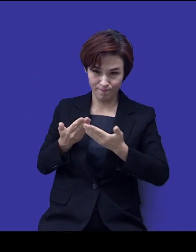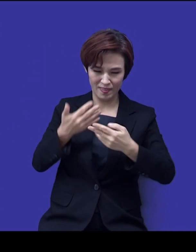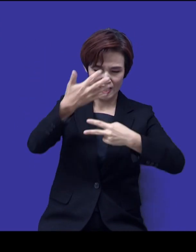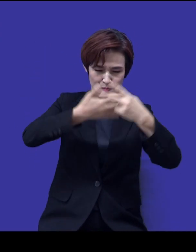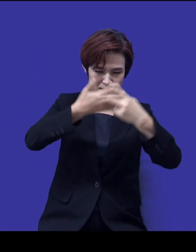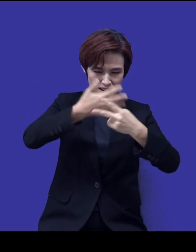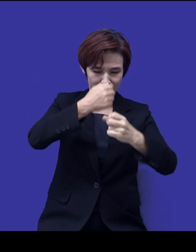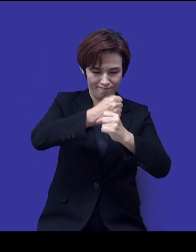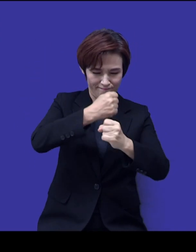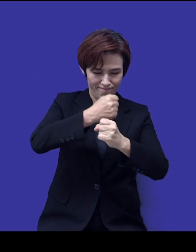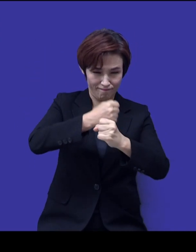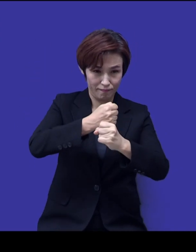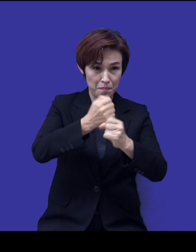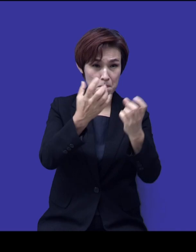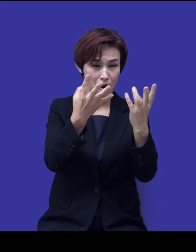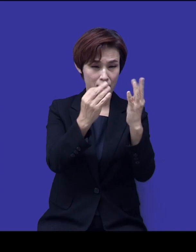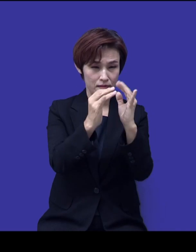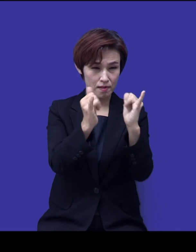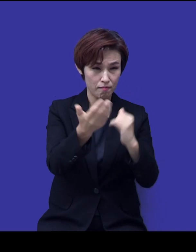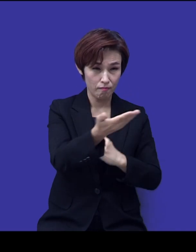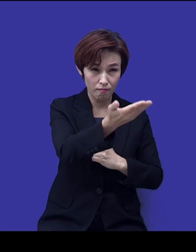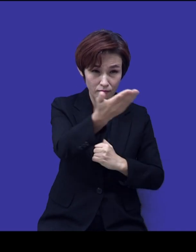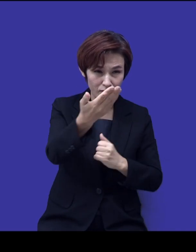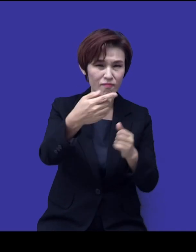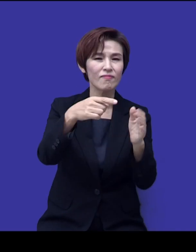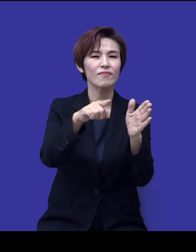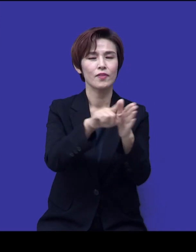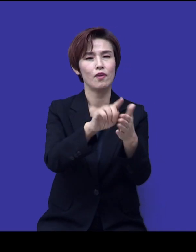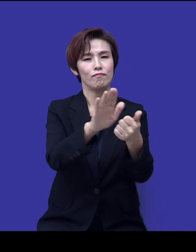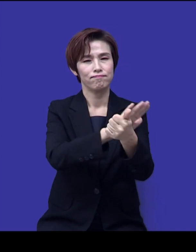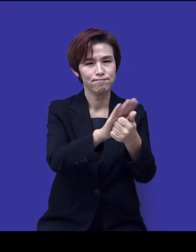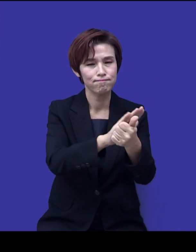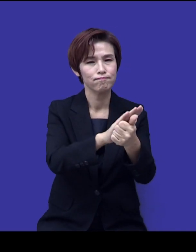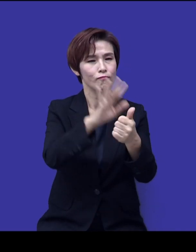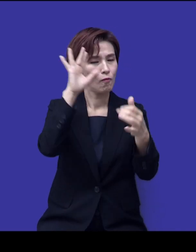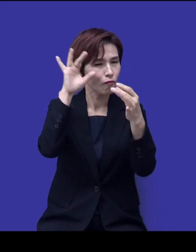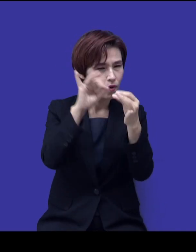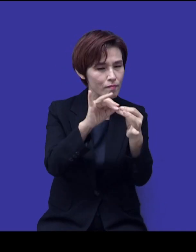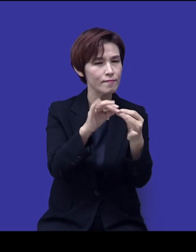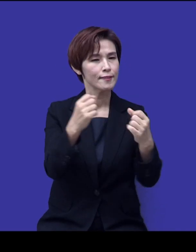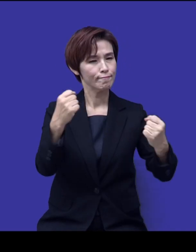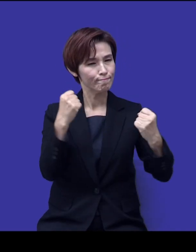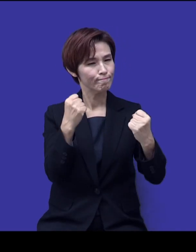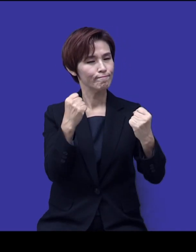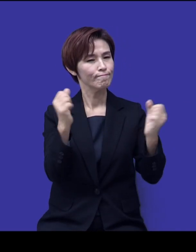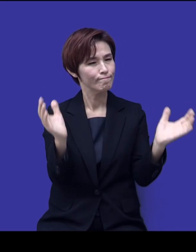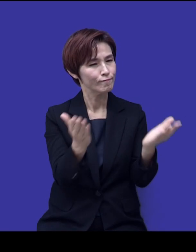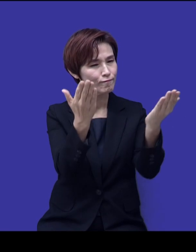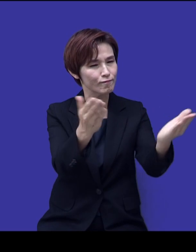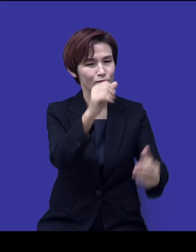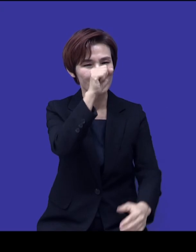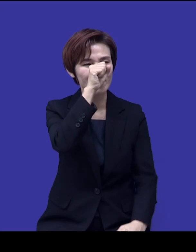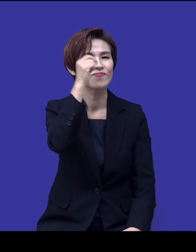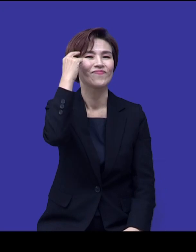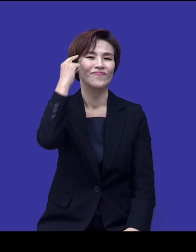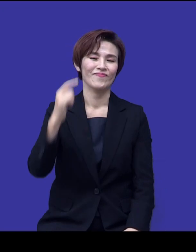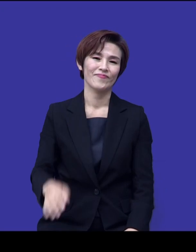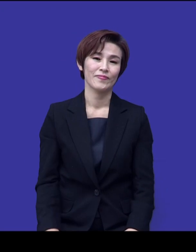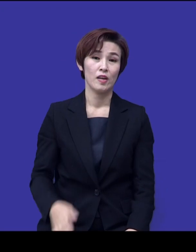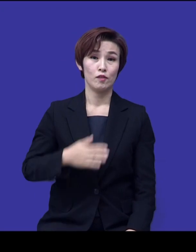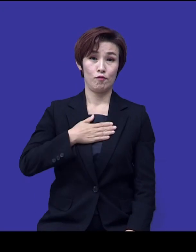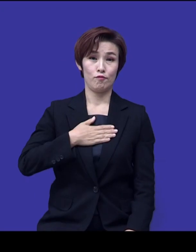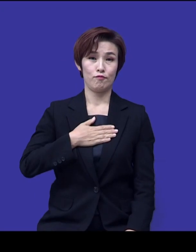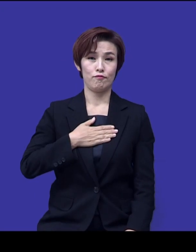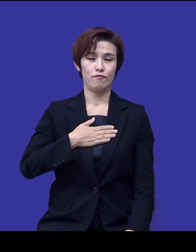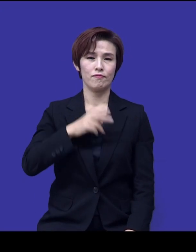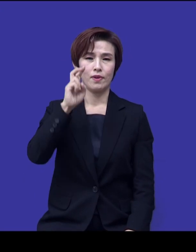드라마가 정말 많은 사람들에게 위로와 또 공감과 응원이 되었으면 좋겠다라는 네네. 생각이 들었고요. 저 또한 많은 사람들